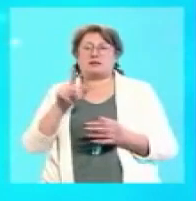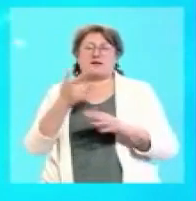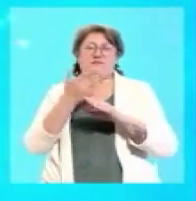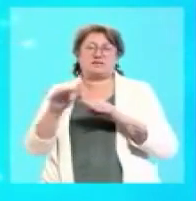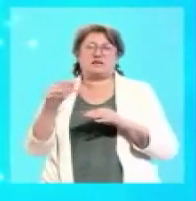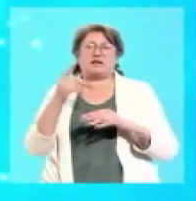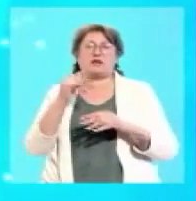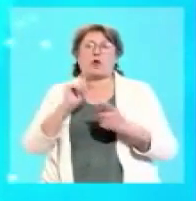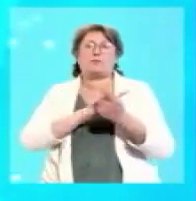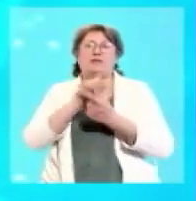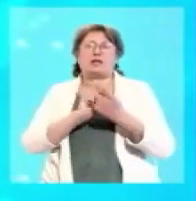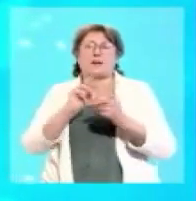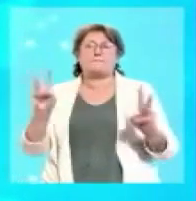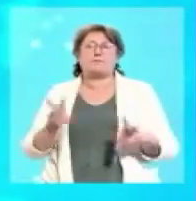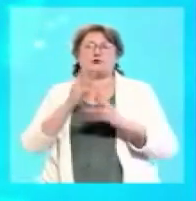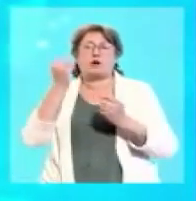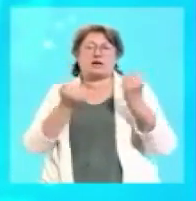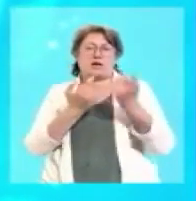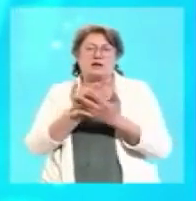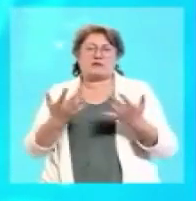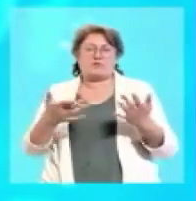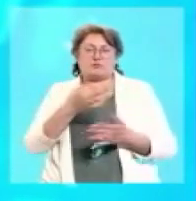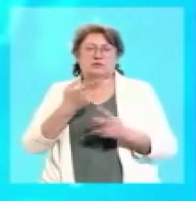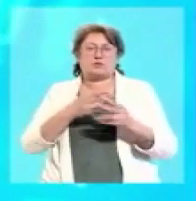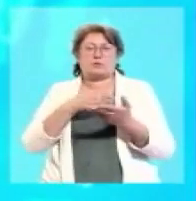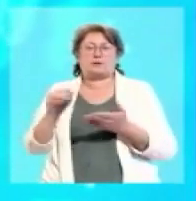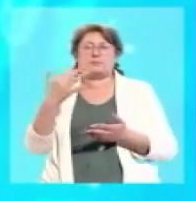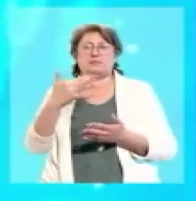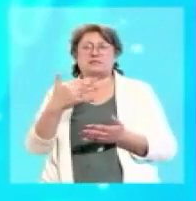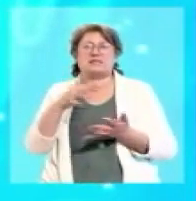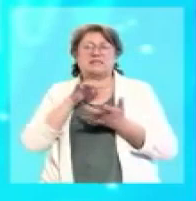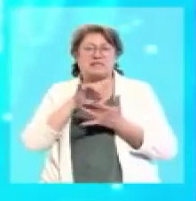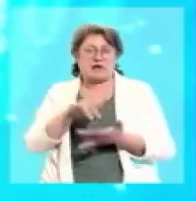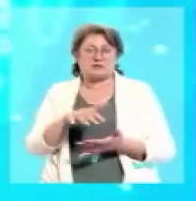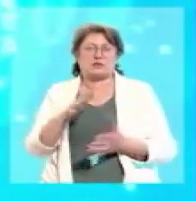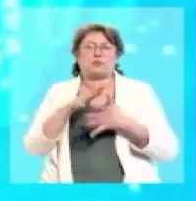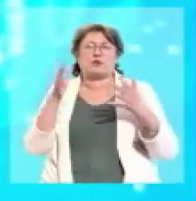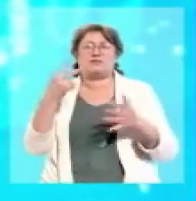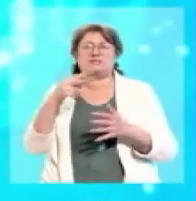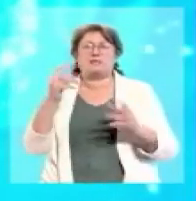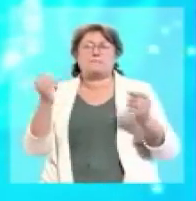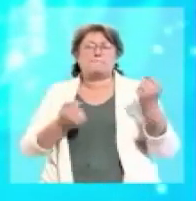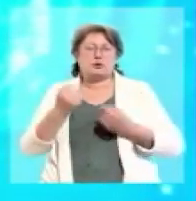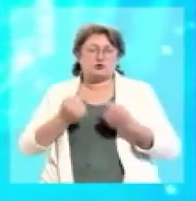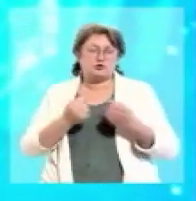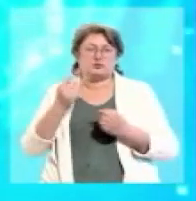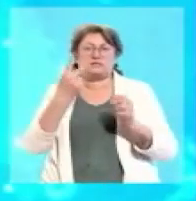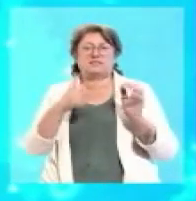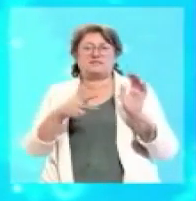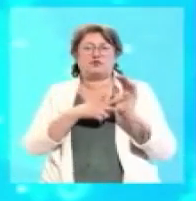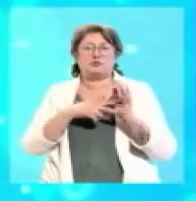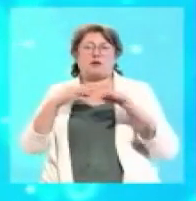на обновление пожарной техники в области. На эти средства приобрели 50 тракторов, более 20 пожарных машин и 38